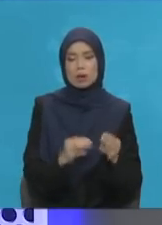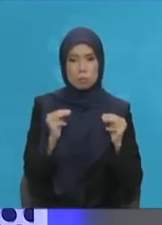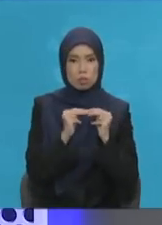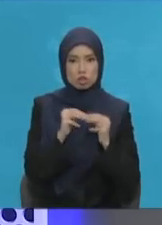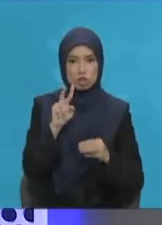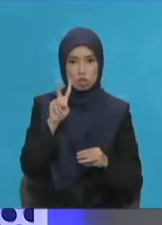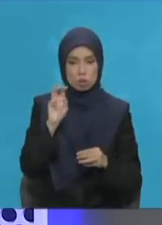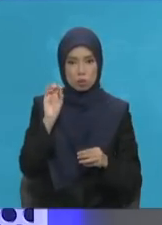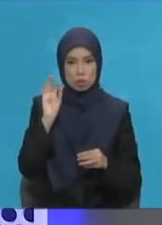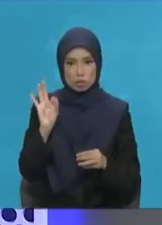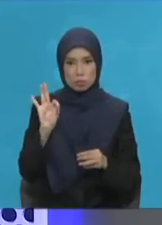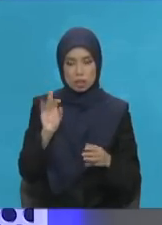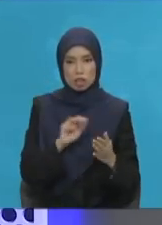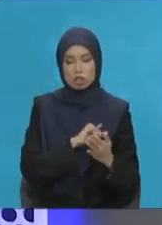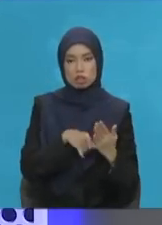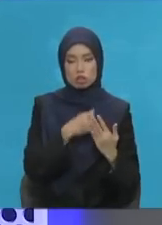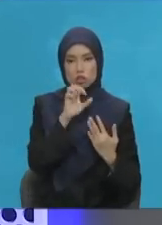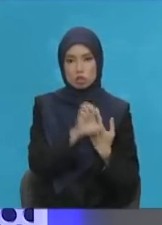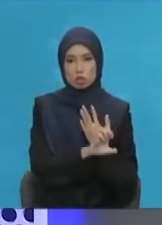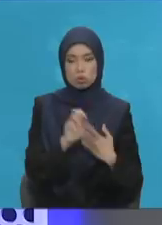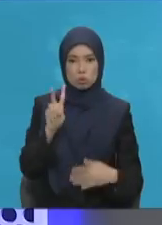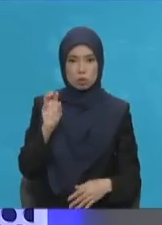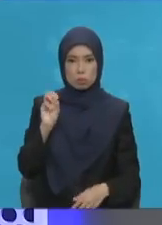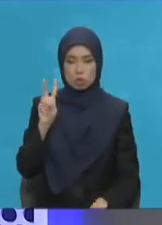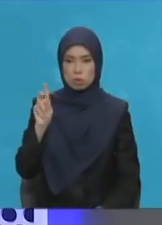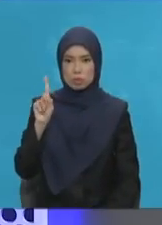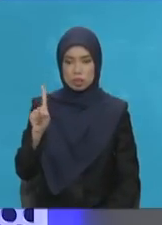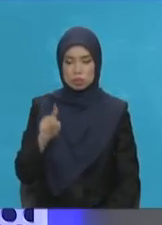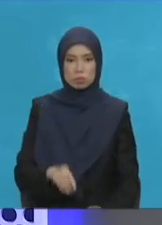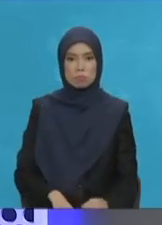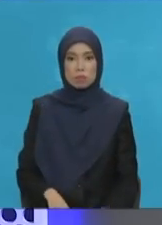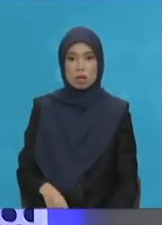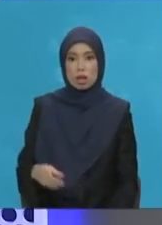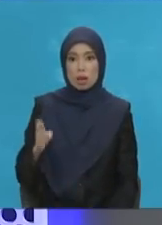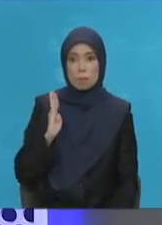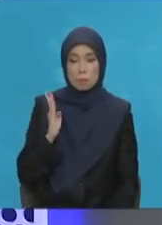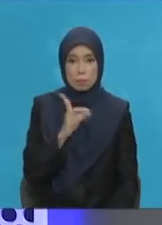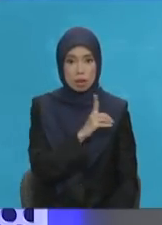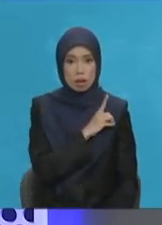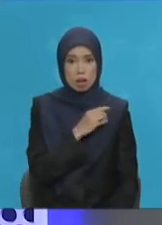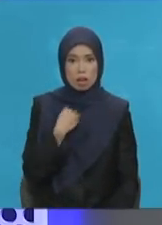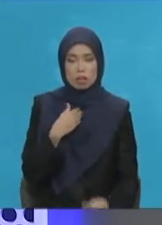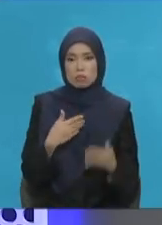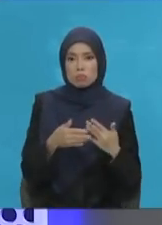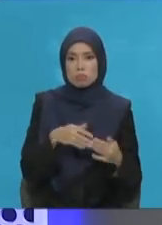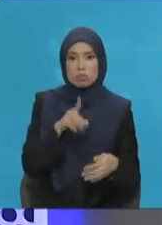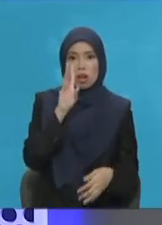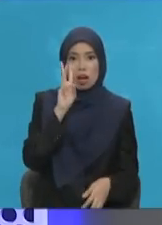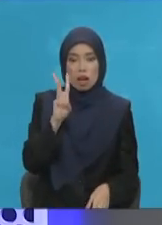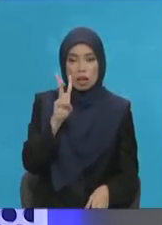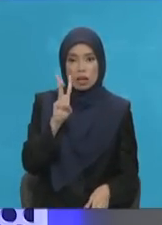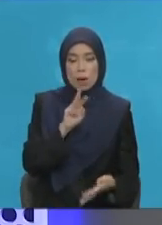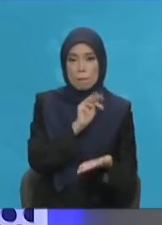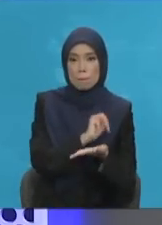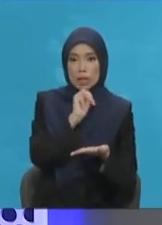2021 lembaga pengarang Arbi telah bersetuju untuk menghapuskan sejumlah 6 juta